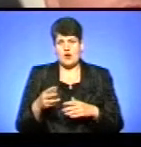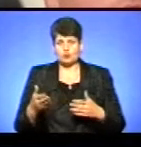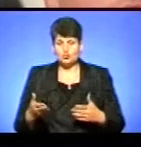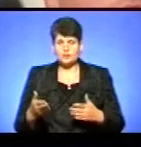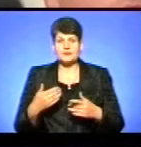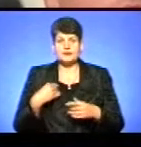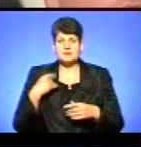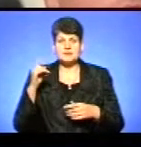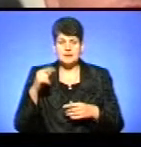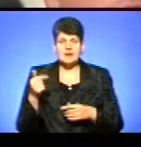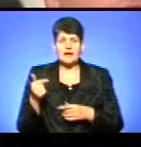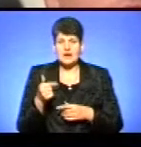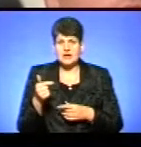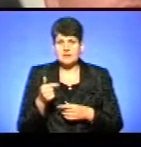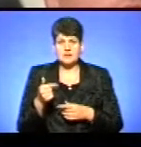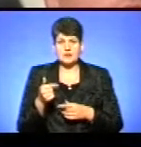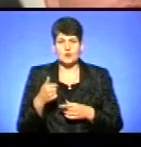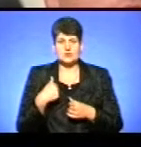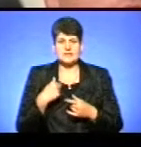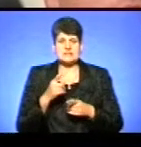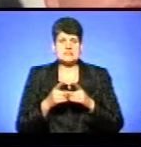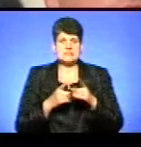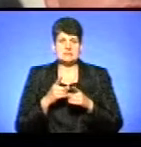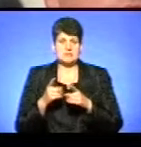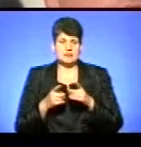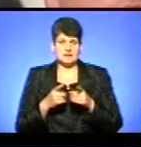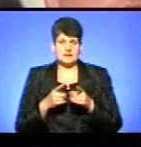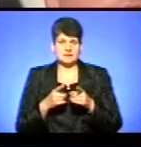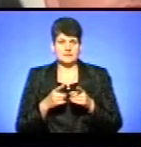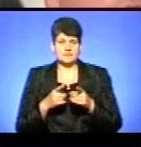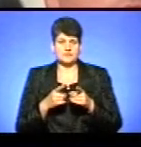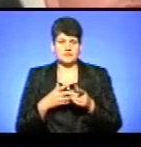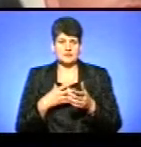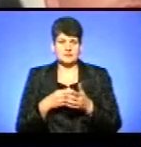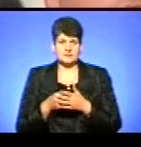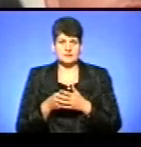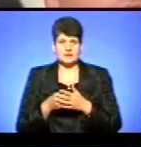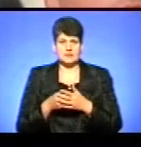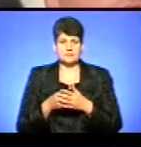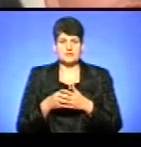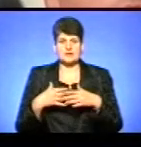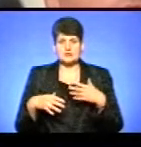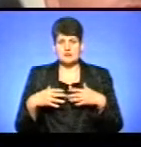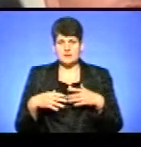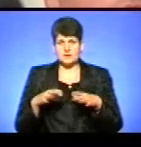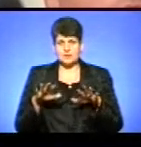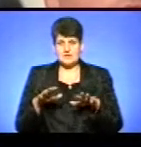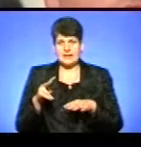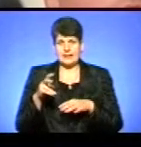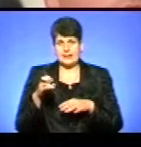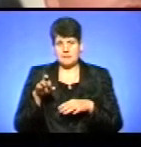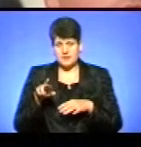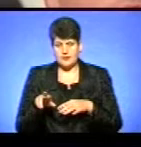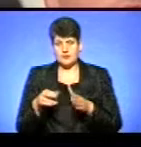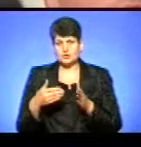відомо, гривня в нас змінила свої, на перший погляд, здавалось, міцні позиції. З липня, здається,